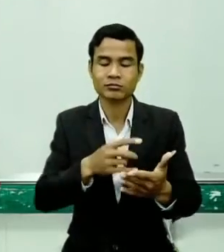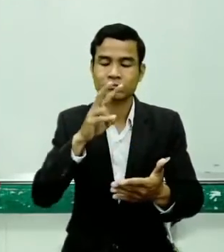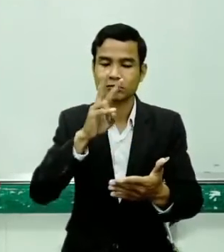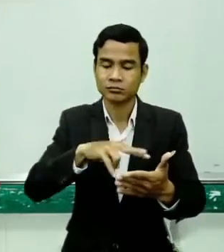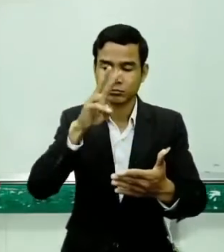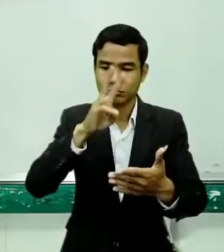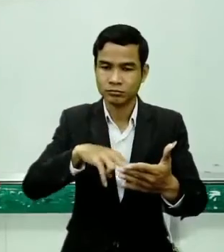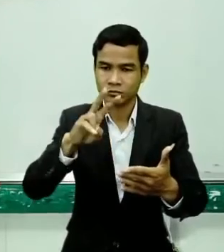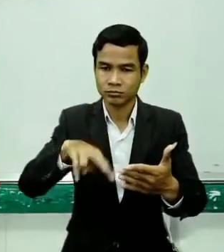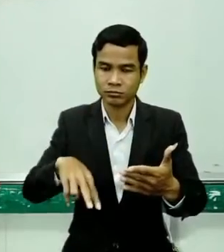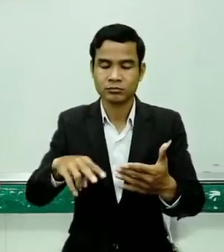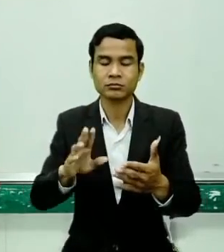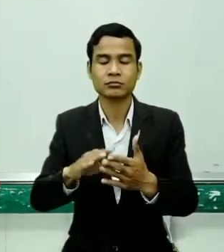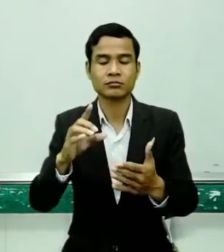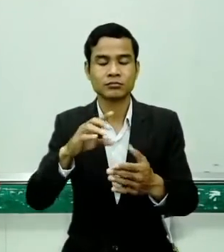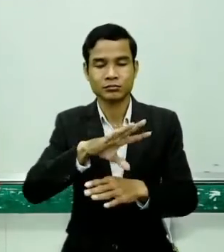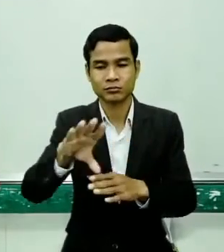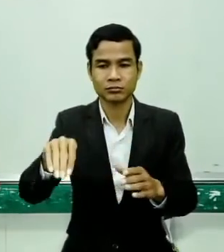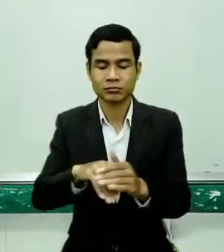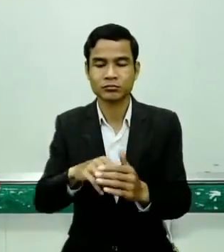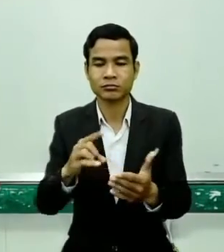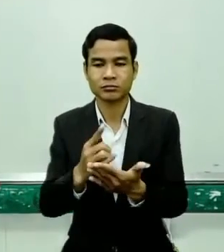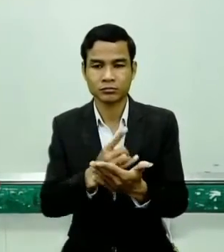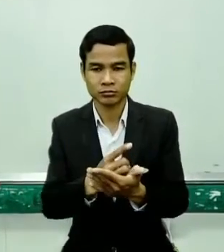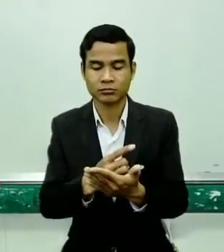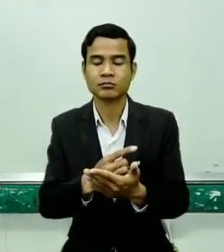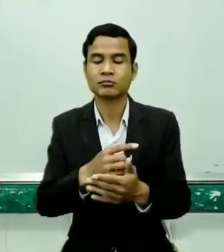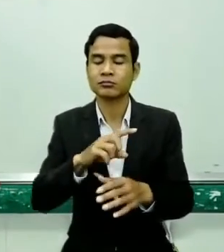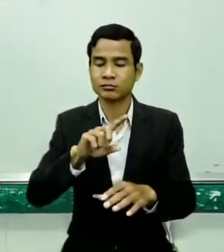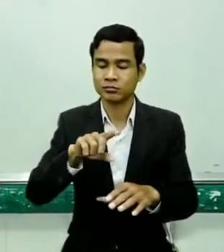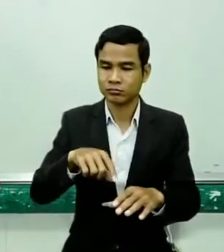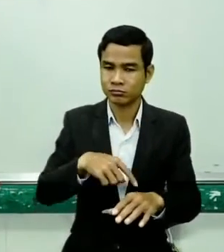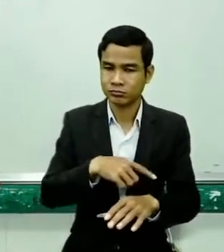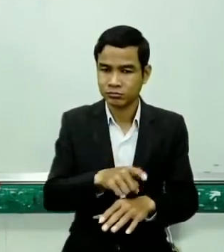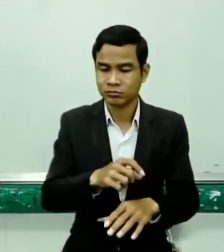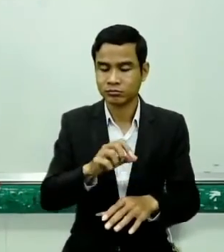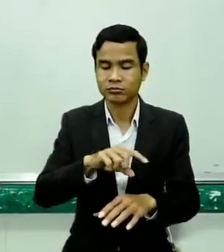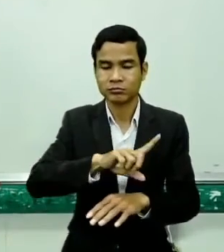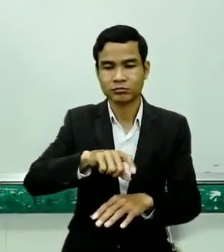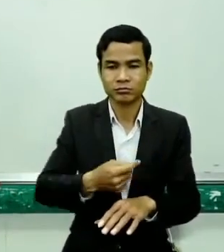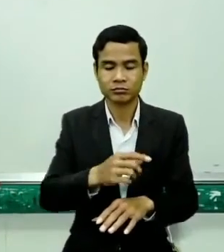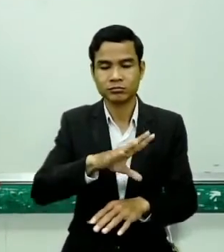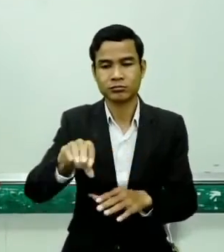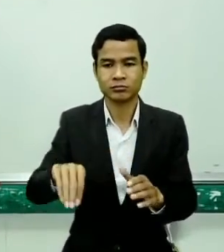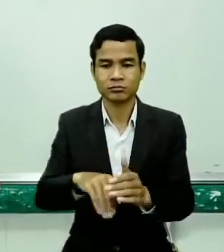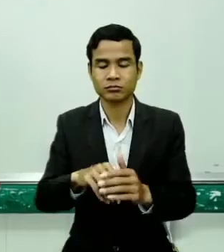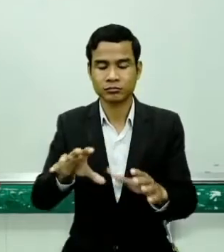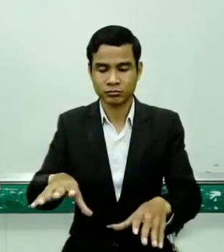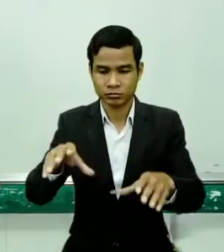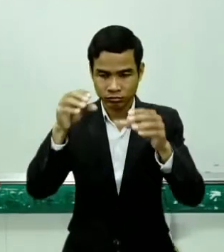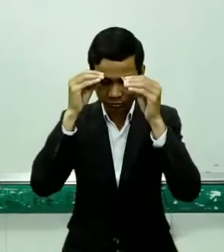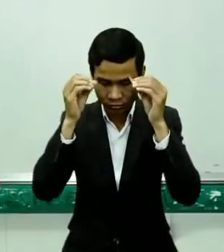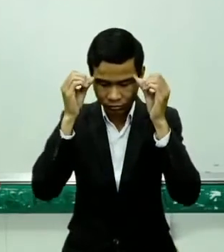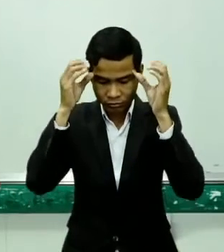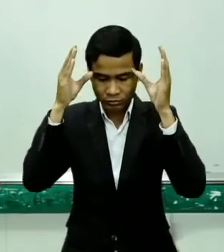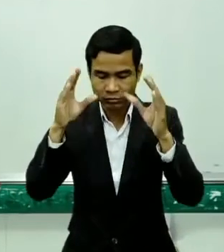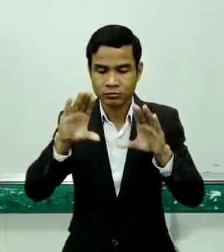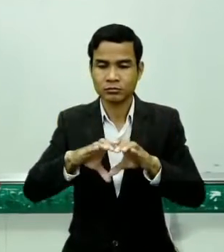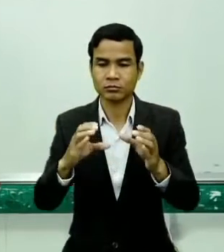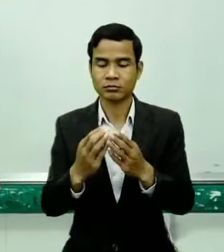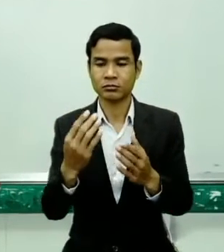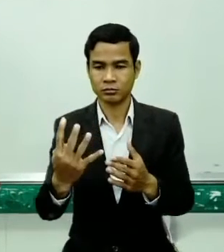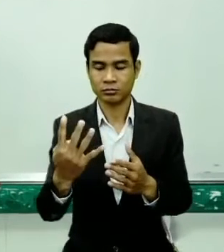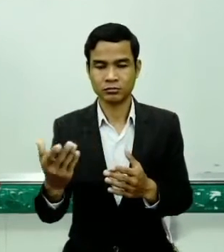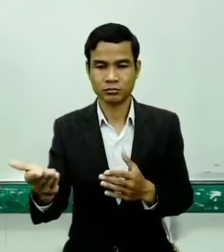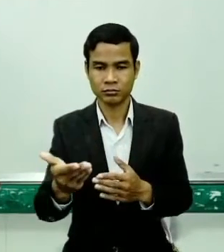Bàn cực mê riêng, bàn cực máu, nâng tự tù bàn chùm nét đăng bênh lính, xâm rập cầm rật thân ạ tì buôn rồi bỏ